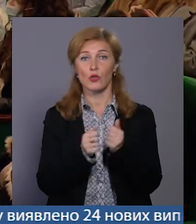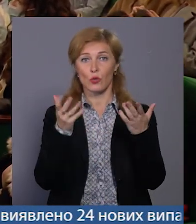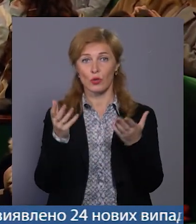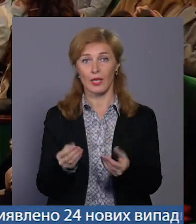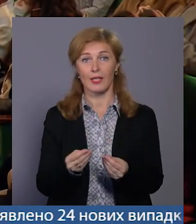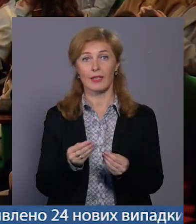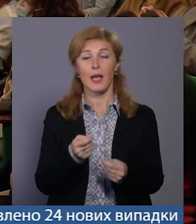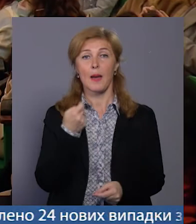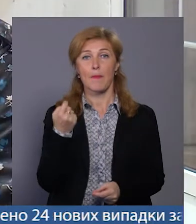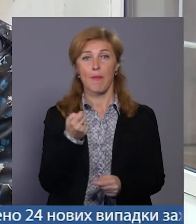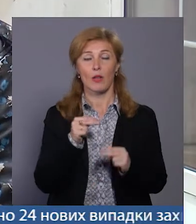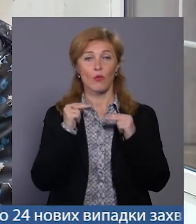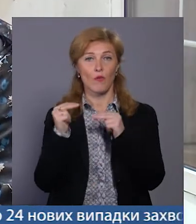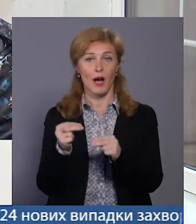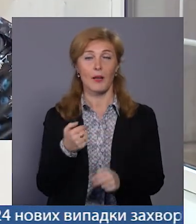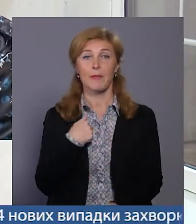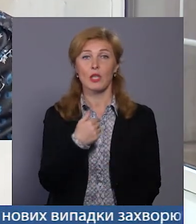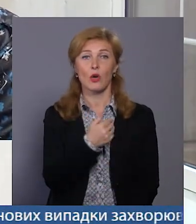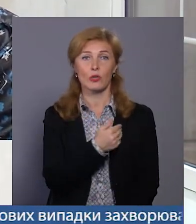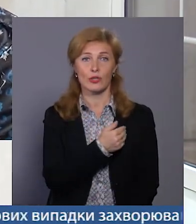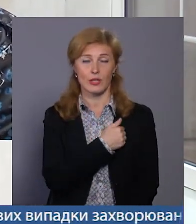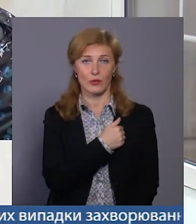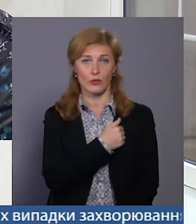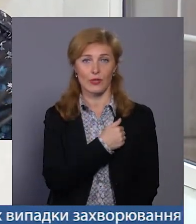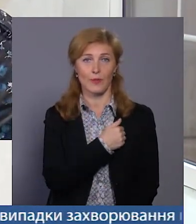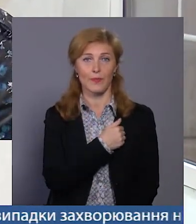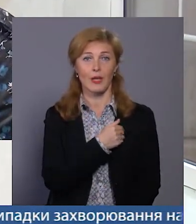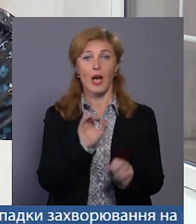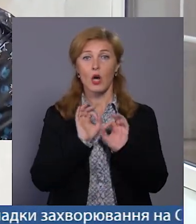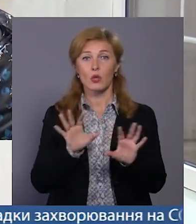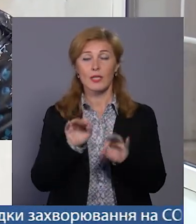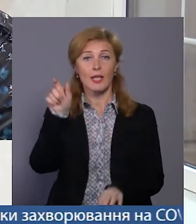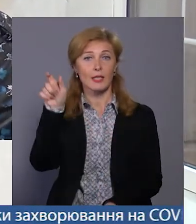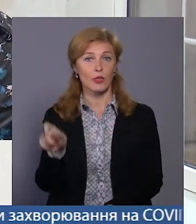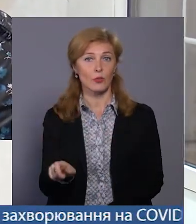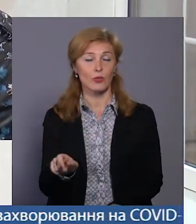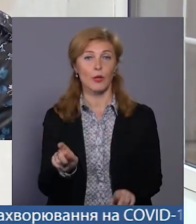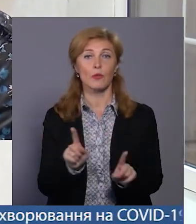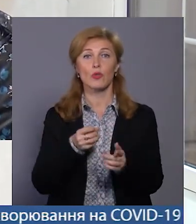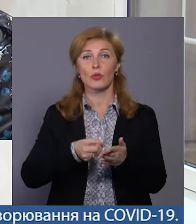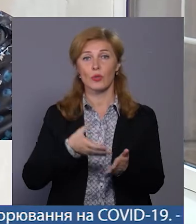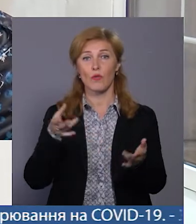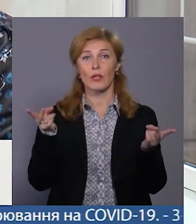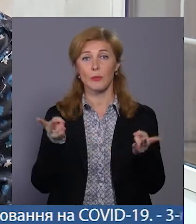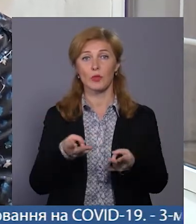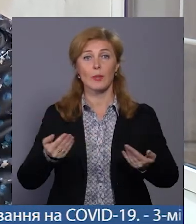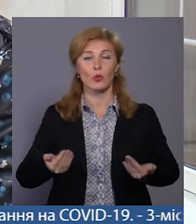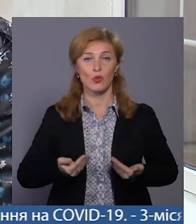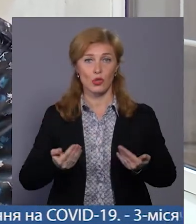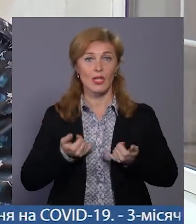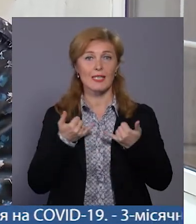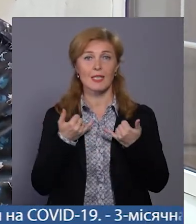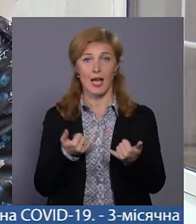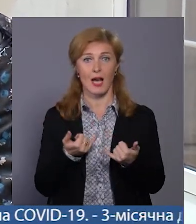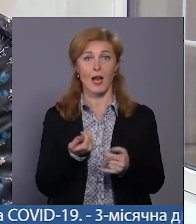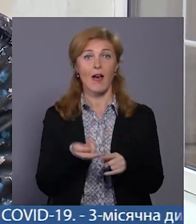приділяється менше уваги. Мені хотілося донести до людей ту думку, що цінувати потрібно життя зараз,